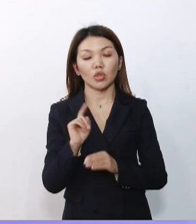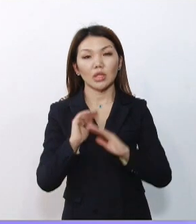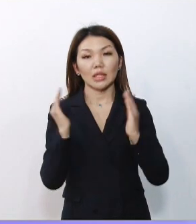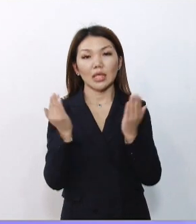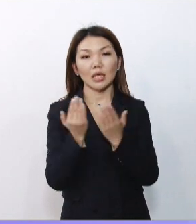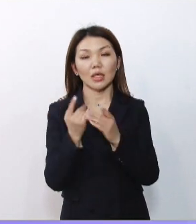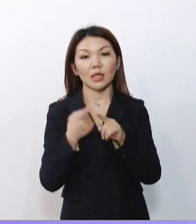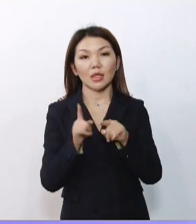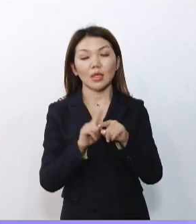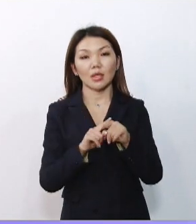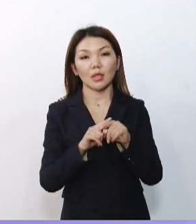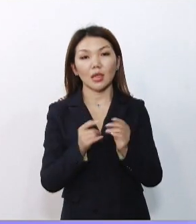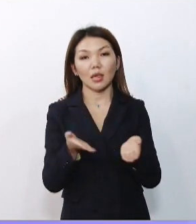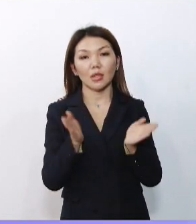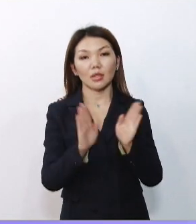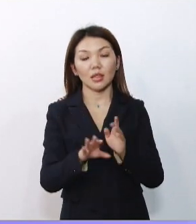остаток.